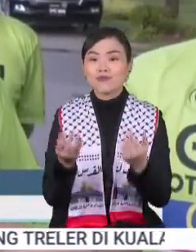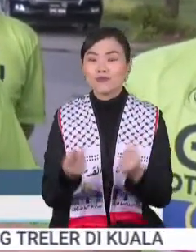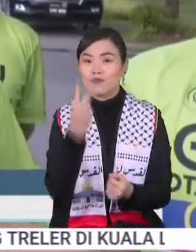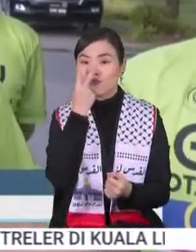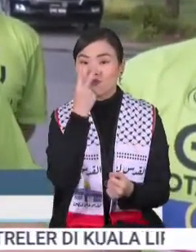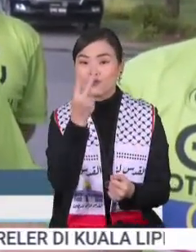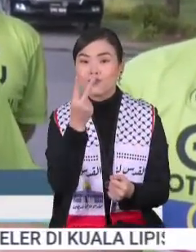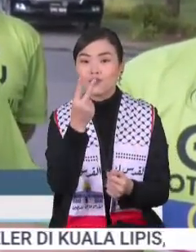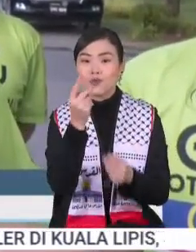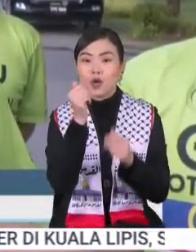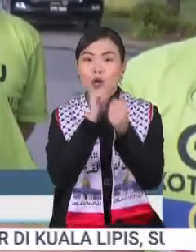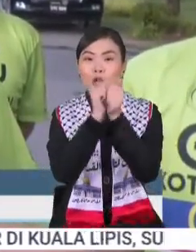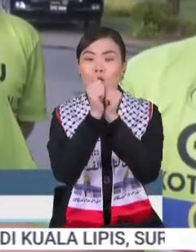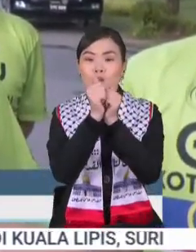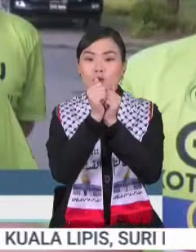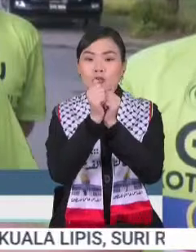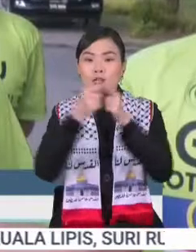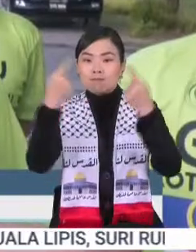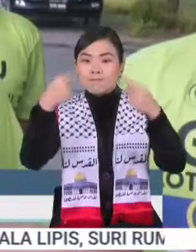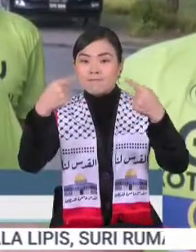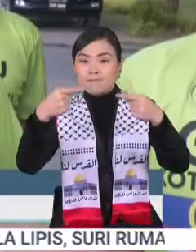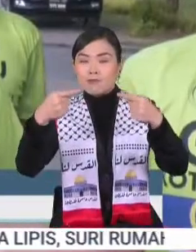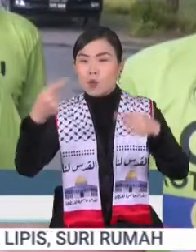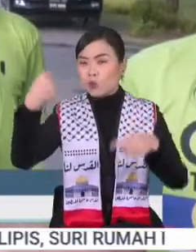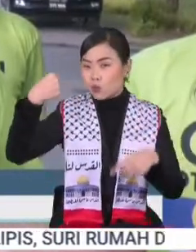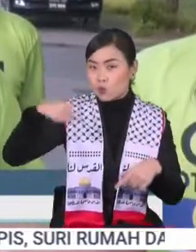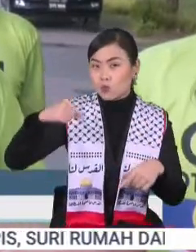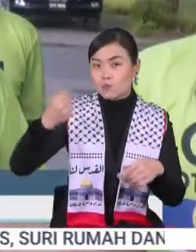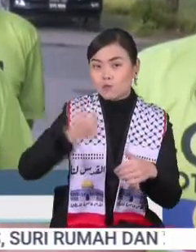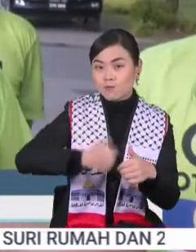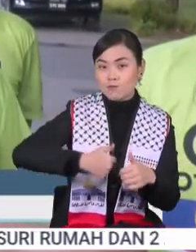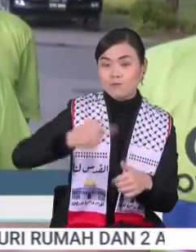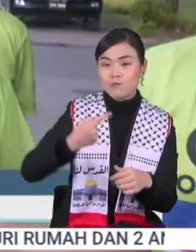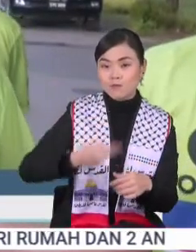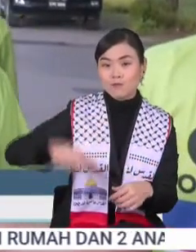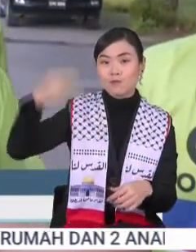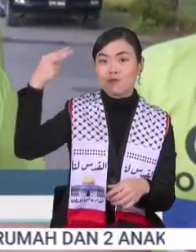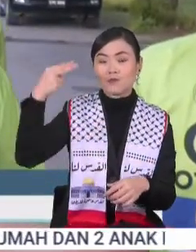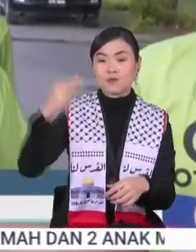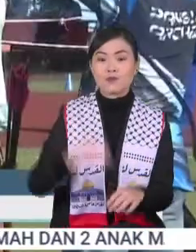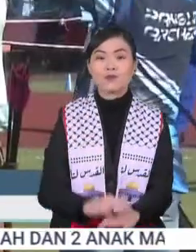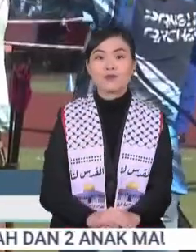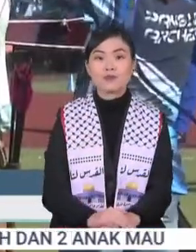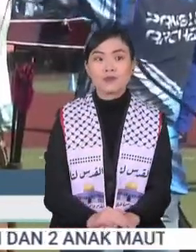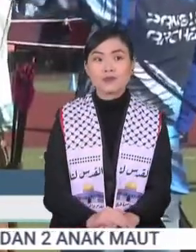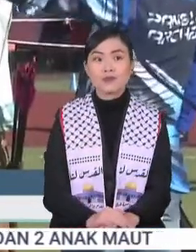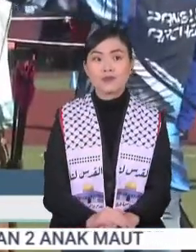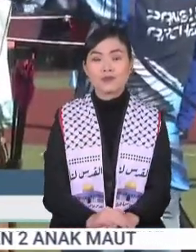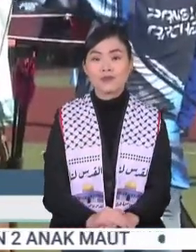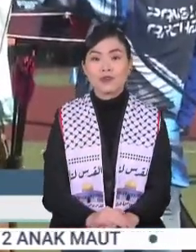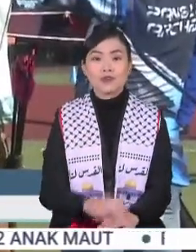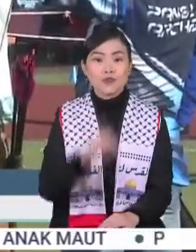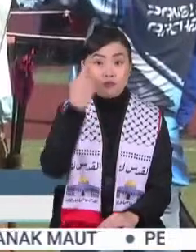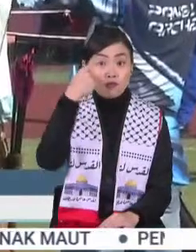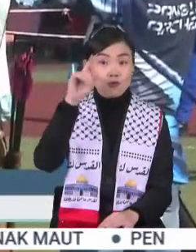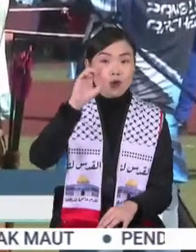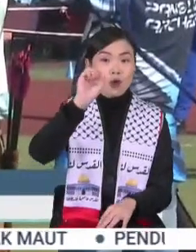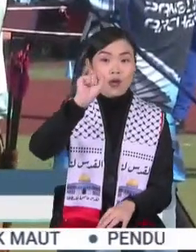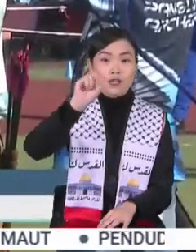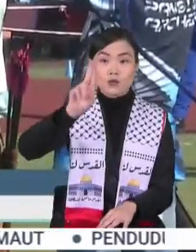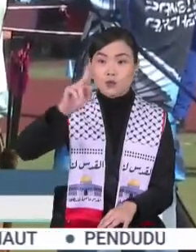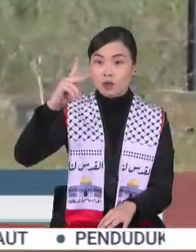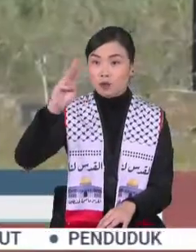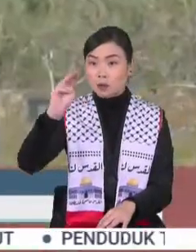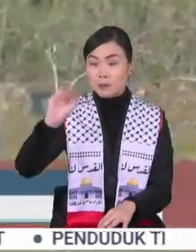menjadibutan kualiti yang bakal Apa nama beraksi dalam Sukma nanti ini